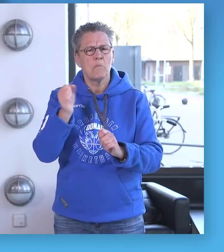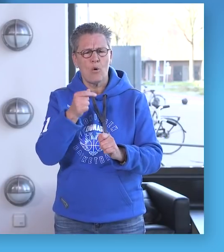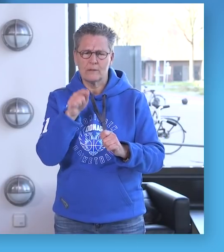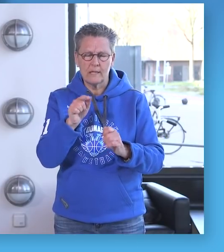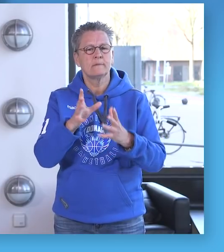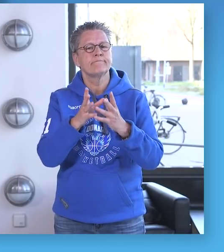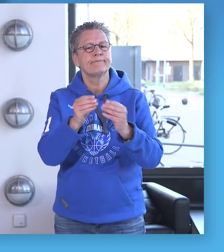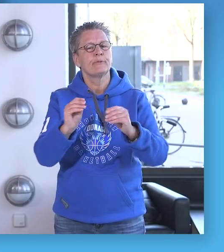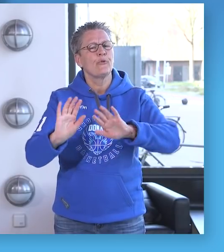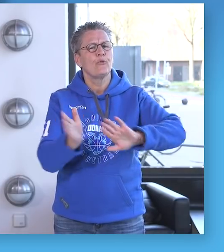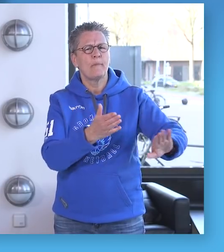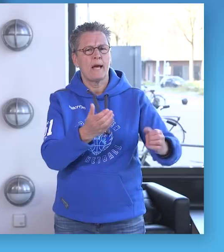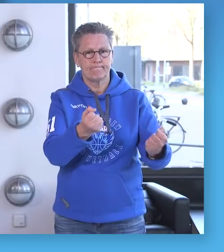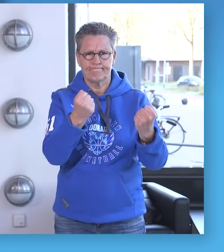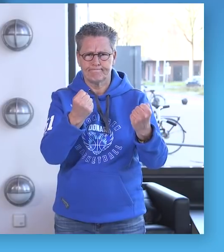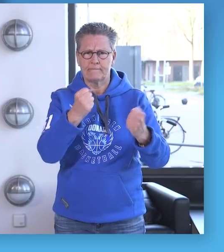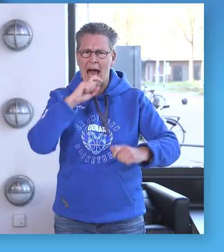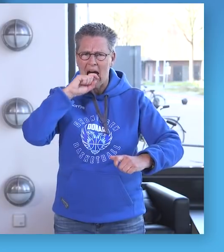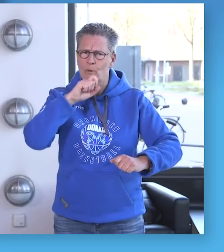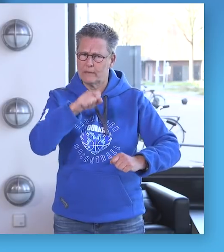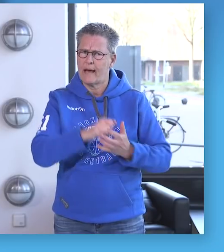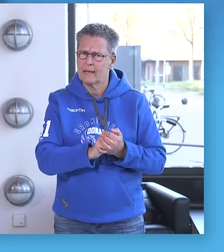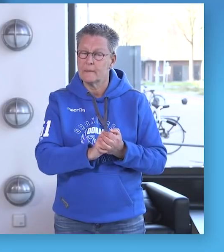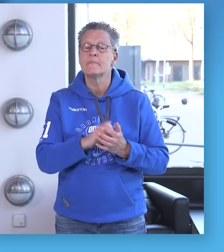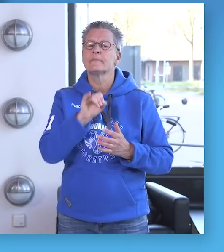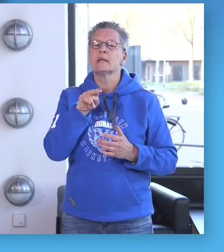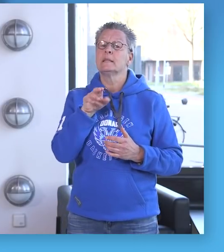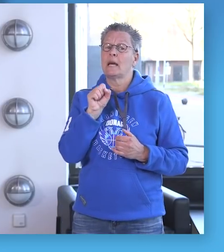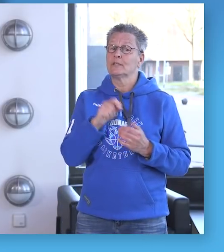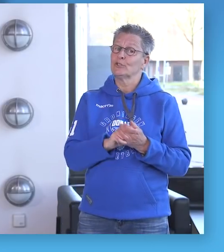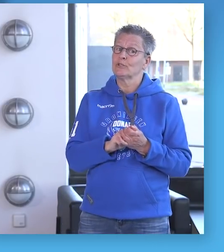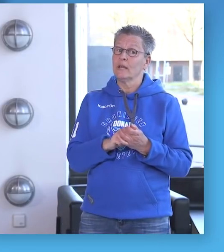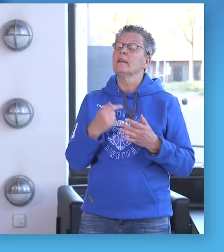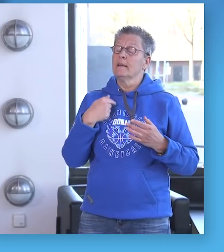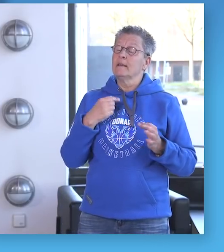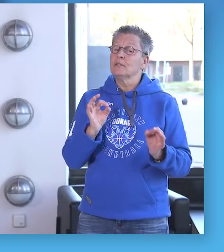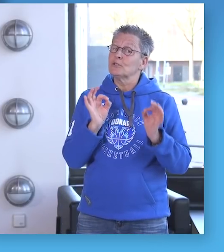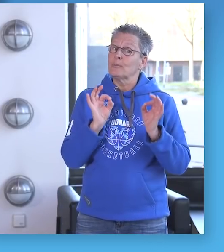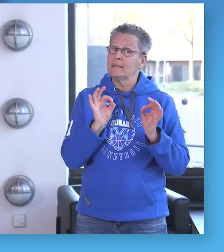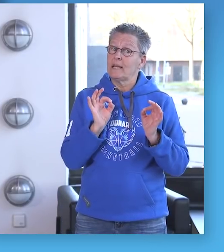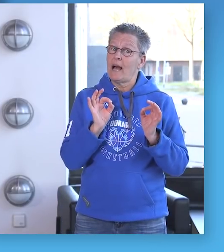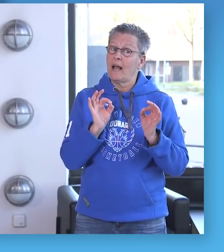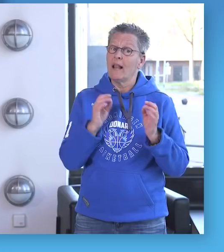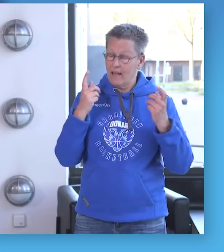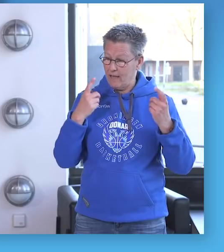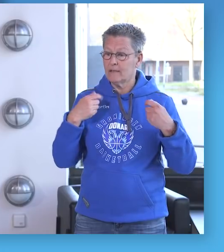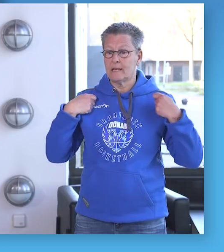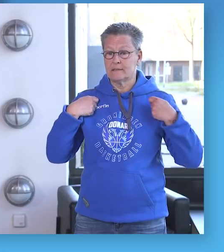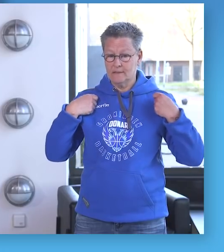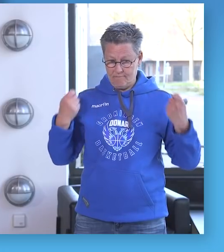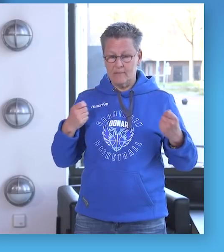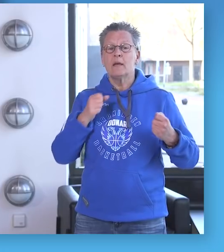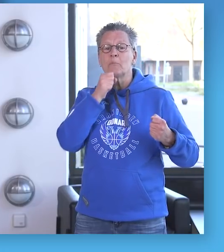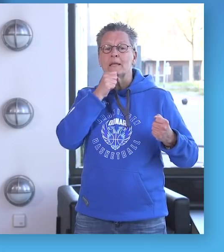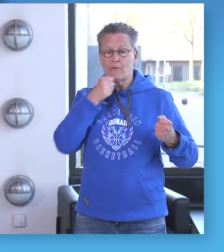is. En hou je tij. Jannes. Ja, ik doe speciaal eventjes het shirt wat open en een microfoon